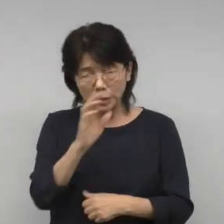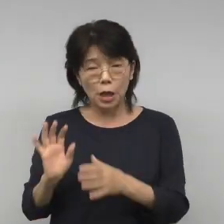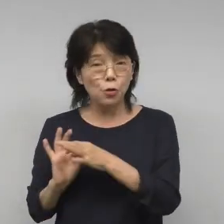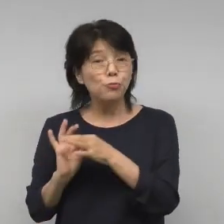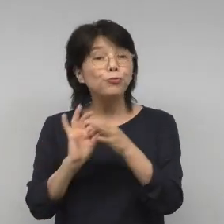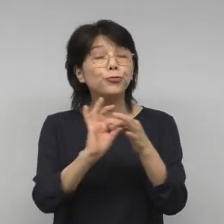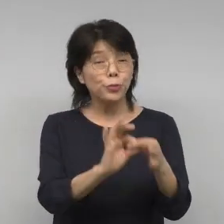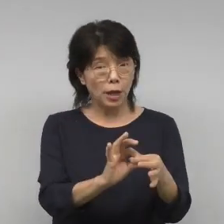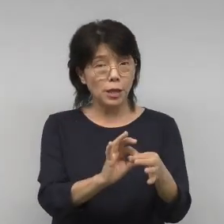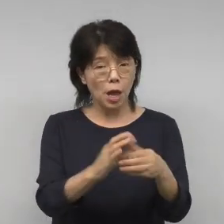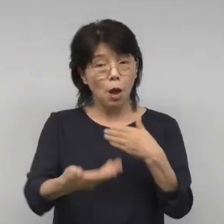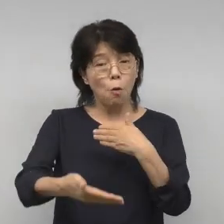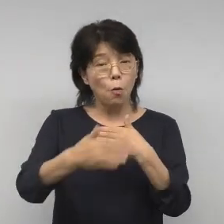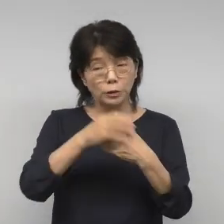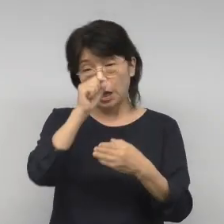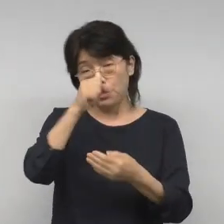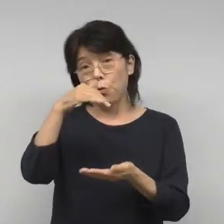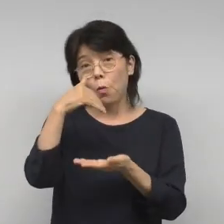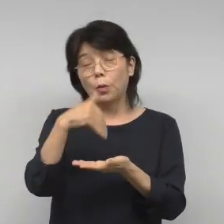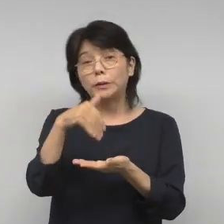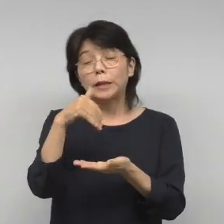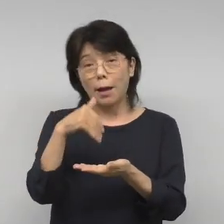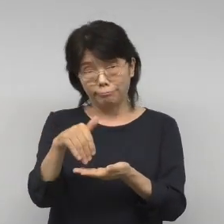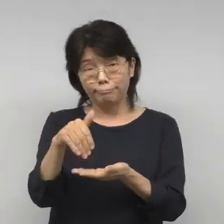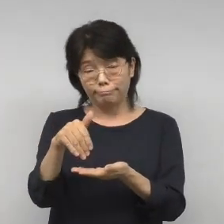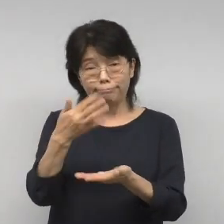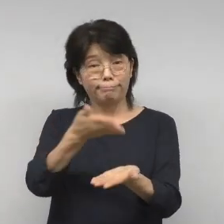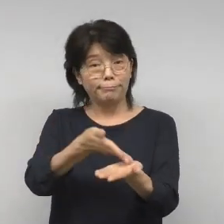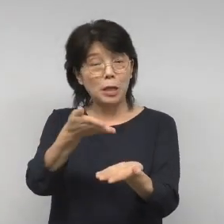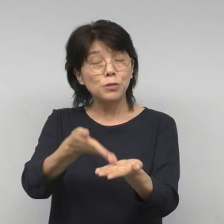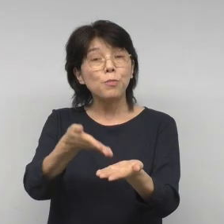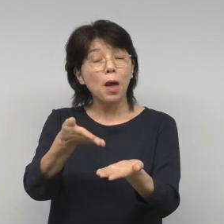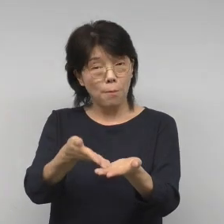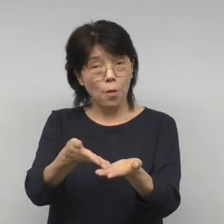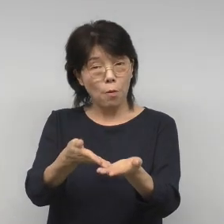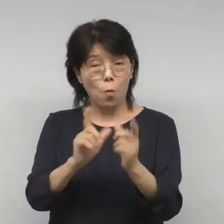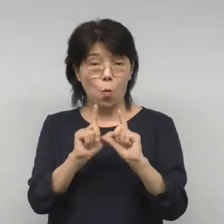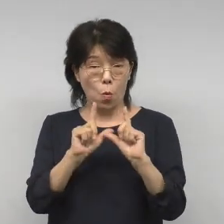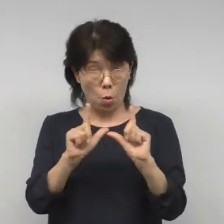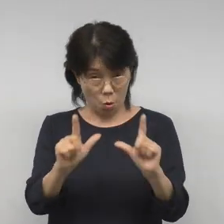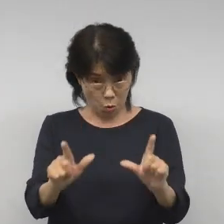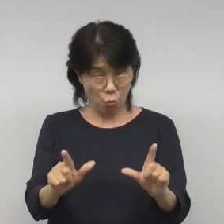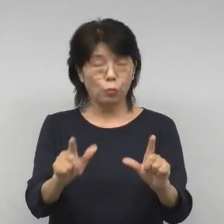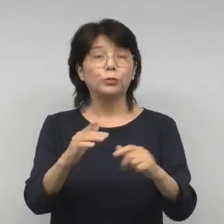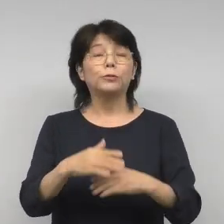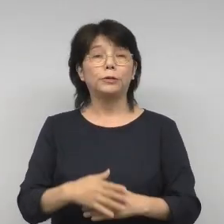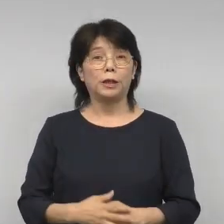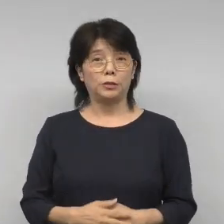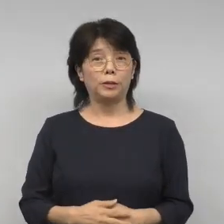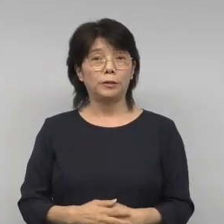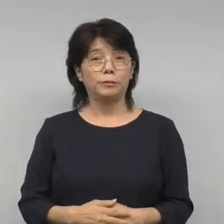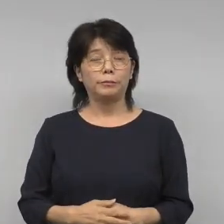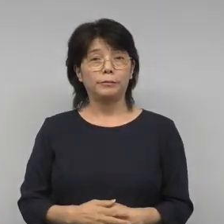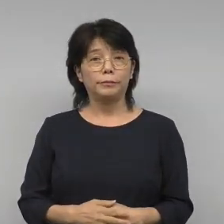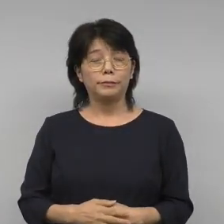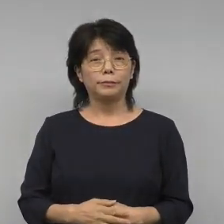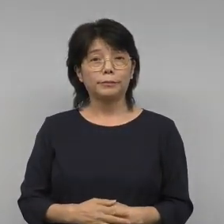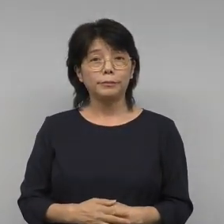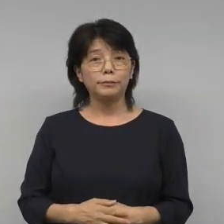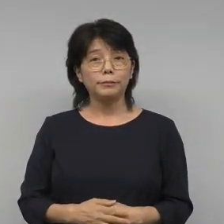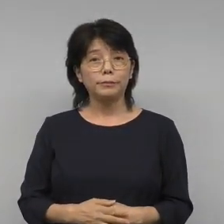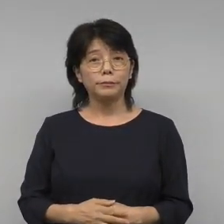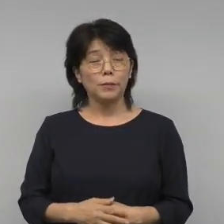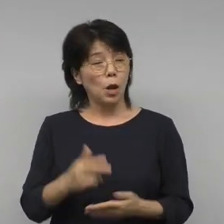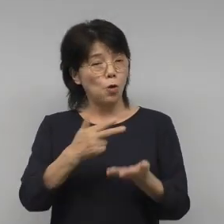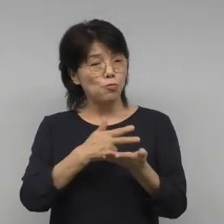ていただいてですね、補正予算の、説明についても合わせてさせていただきたいと思います。ごめんなさい、